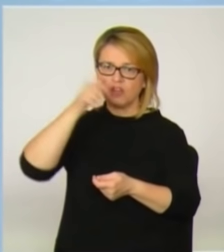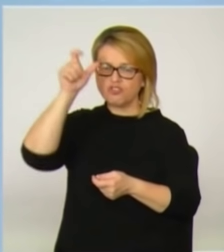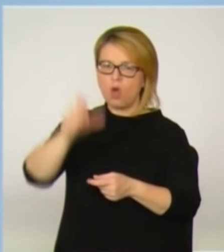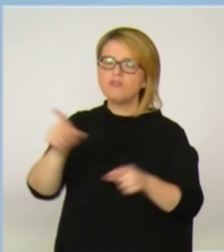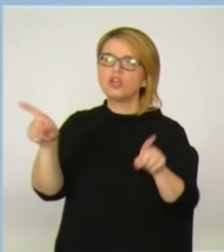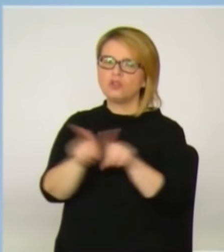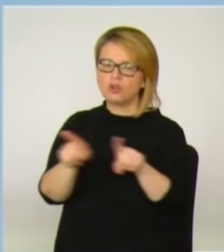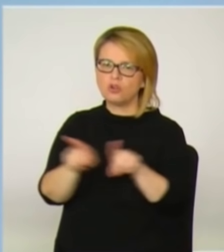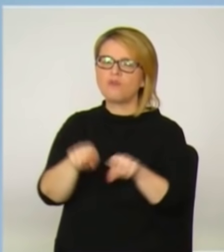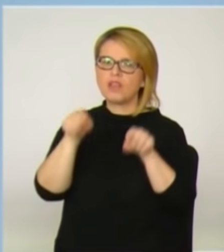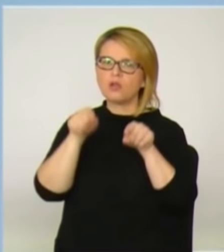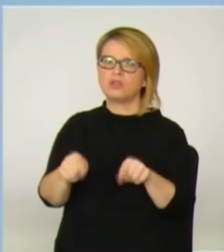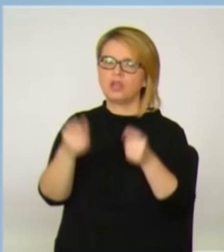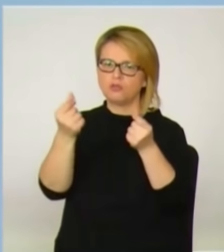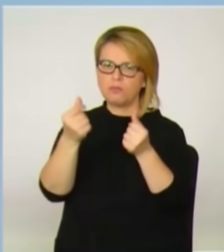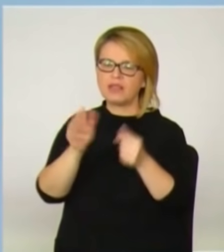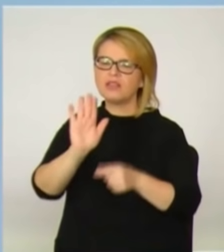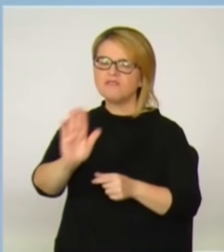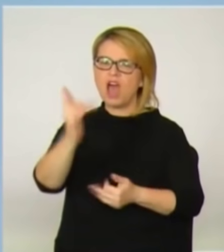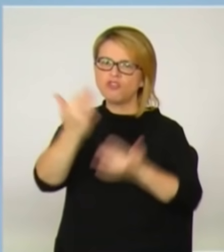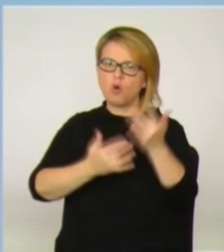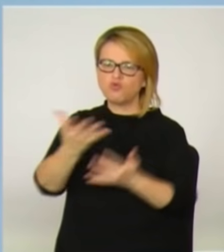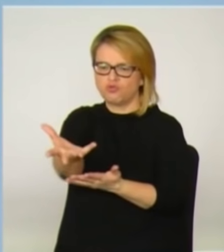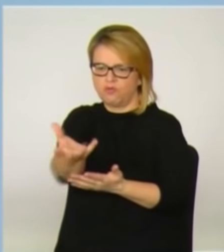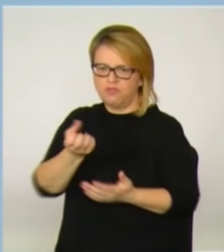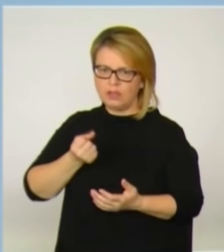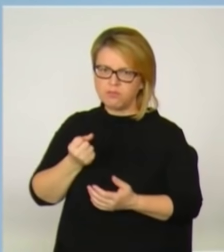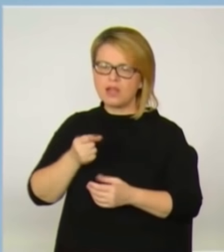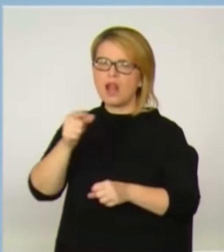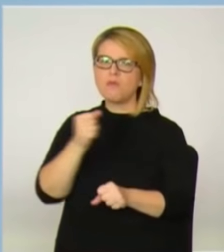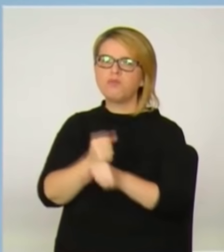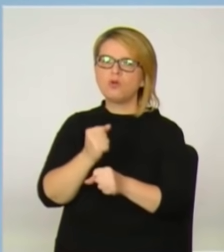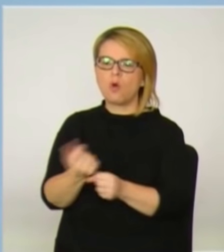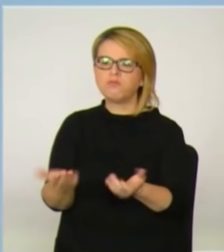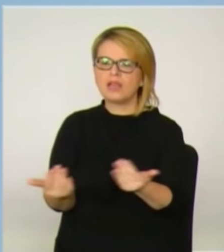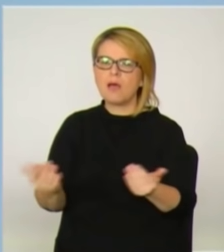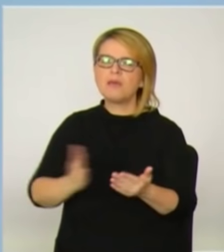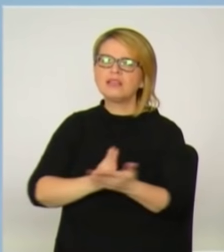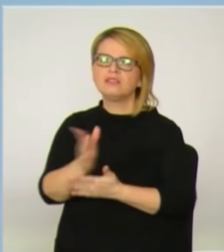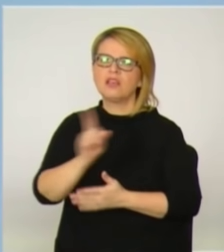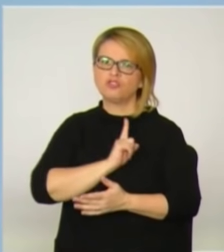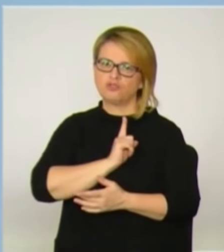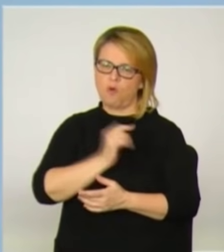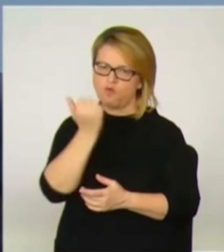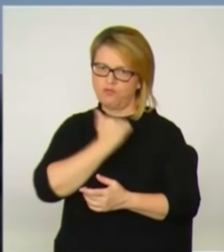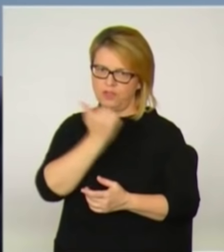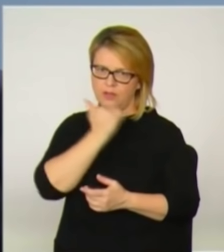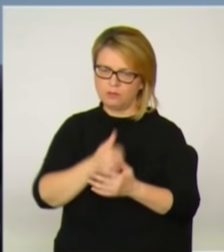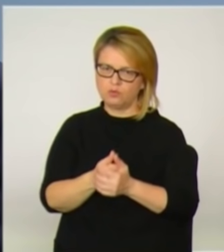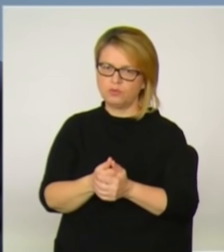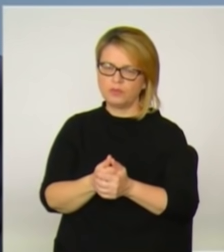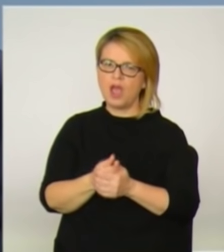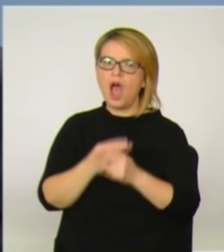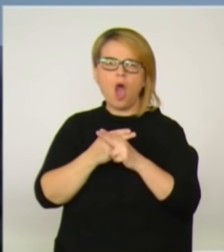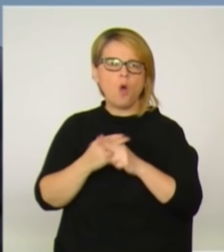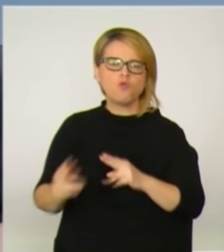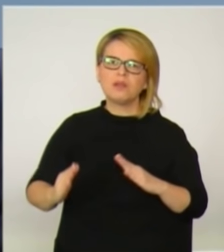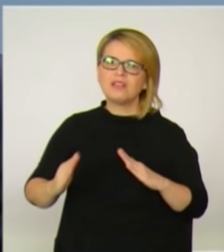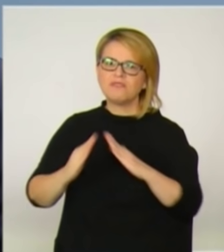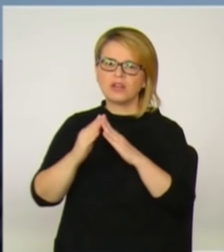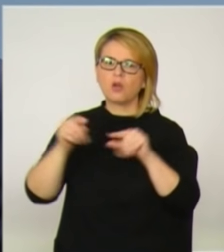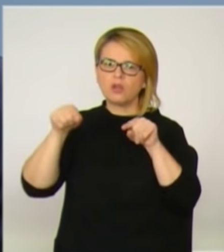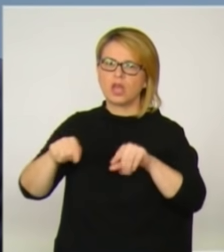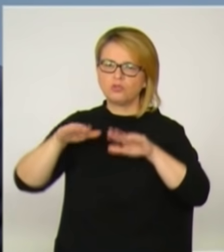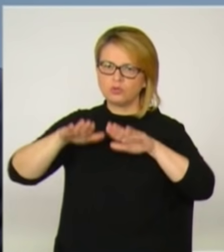zároveň tieto peniaze z vášho účtu vyberá, pretože vám robí kampaň cez svoju firmu. No a vrcholom všetkého je tu